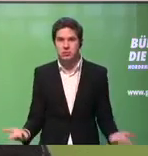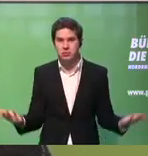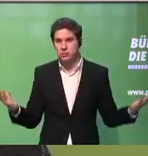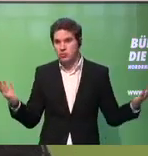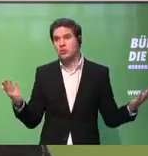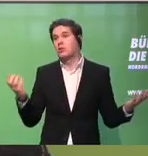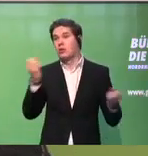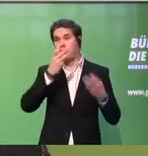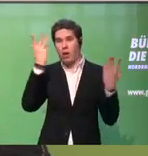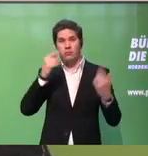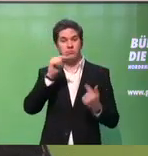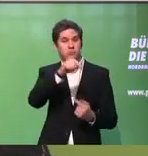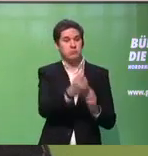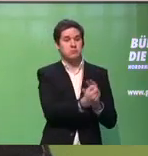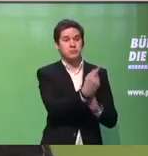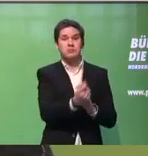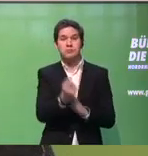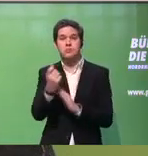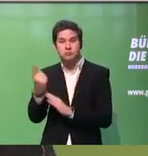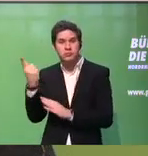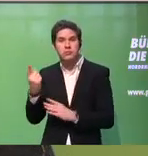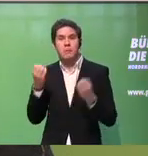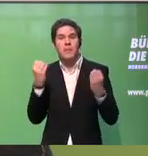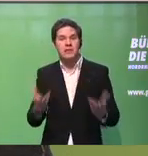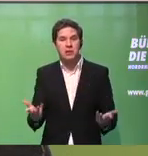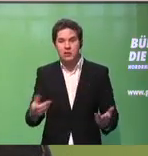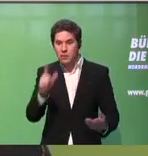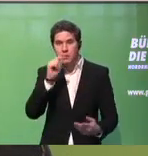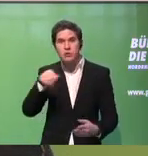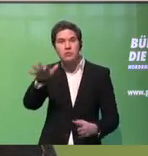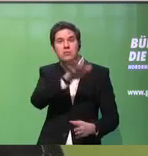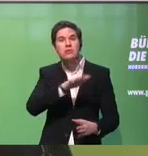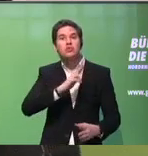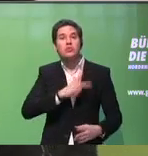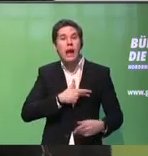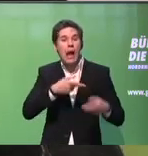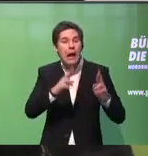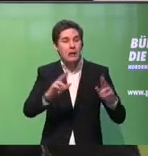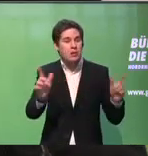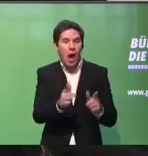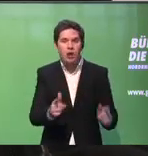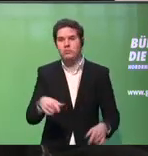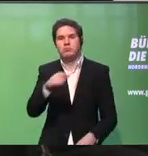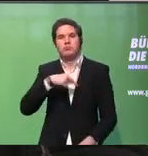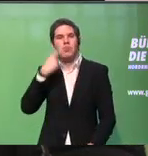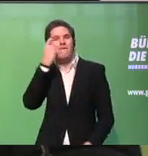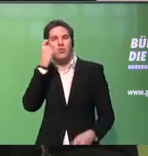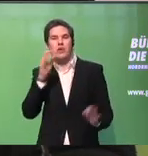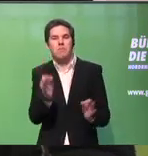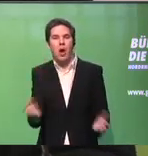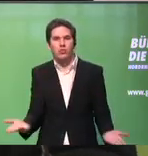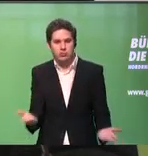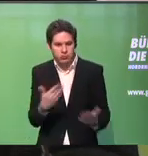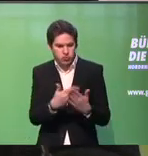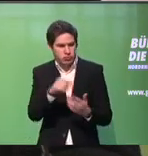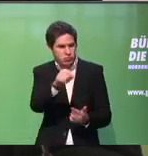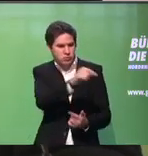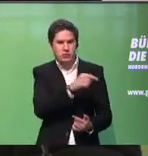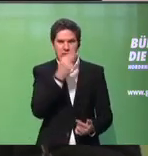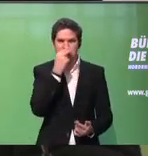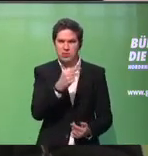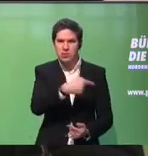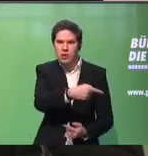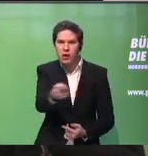sich nicht wundern, wenn wir in großen Teilen Europas keine sozialen Rechte haben, keine effektiven sozialen Rechte haben, wenn Menschen dann